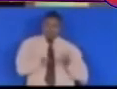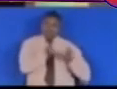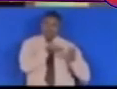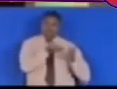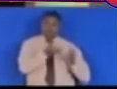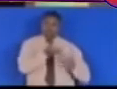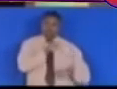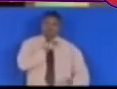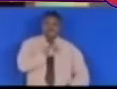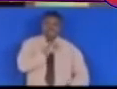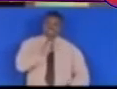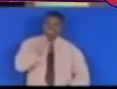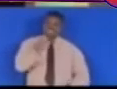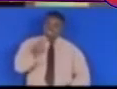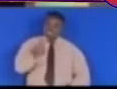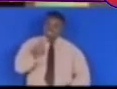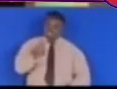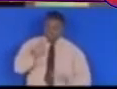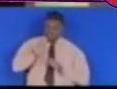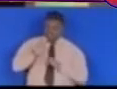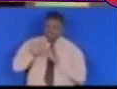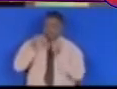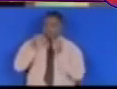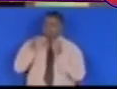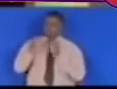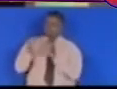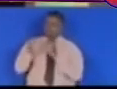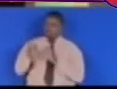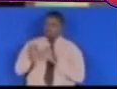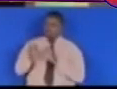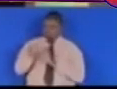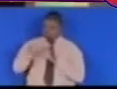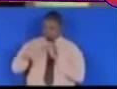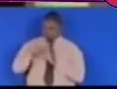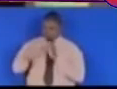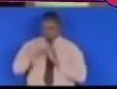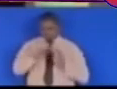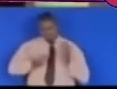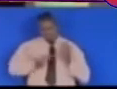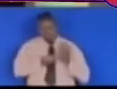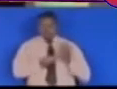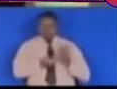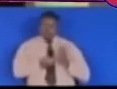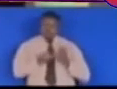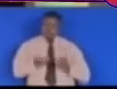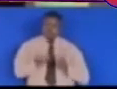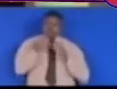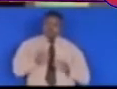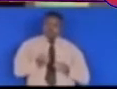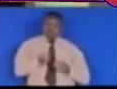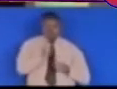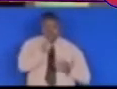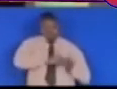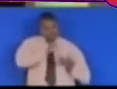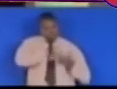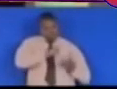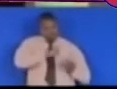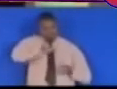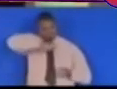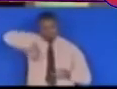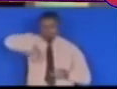ya ICT, Information Communication and Technology, ili pia kuwawezesha wanafunzi wetu